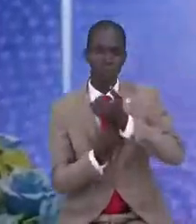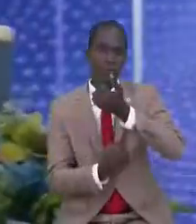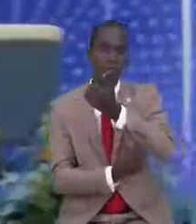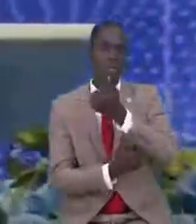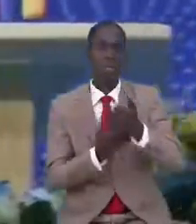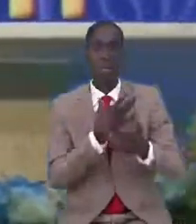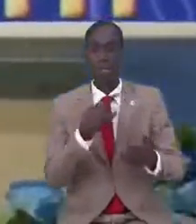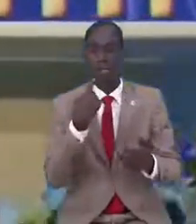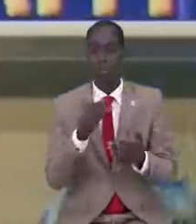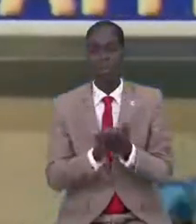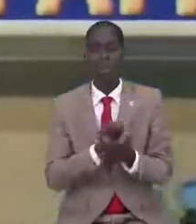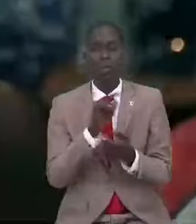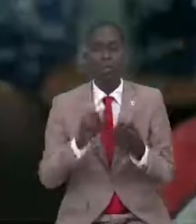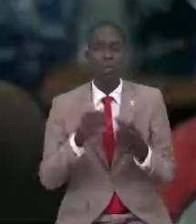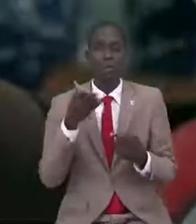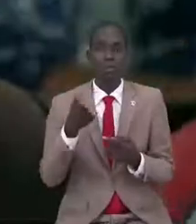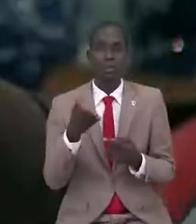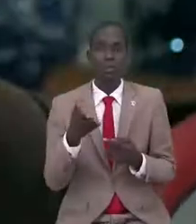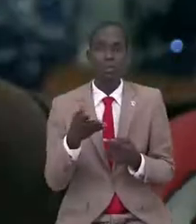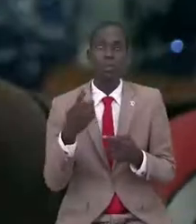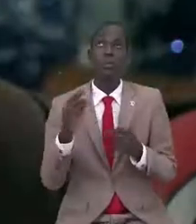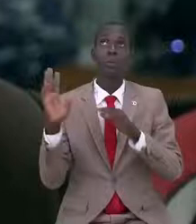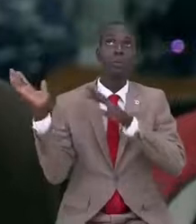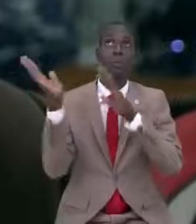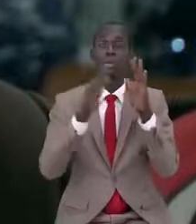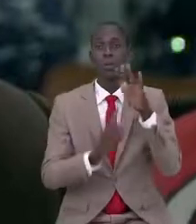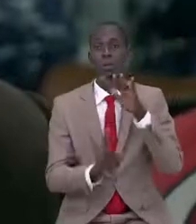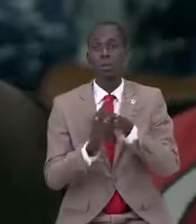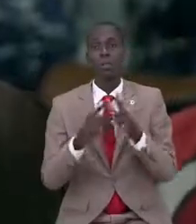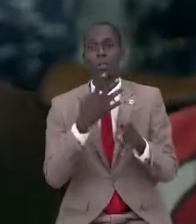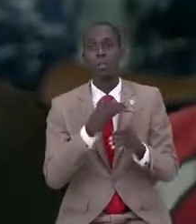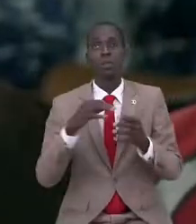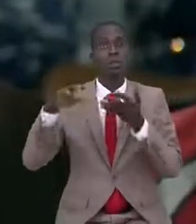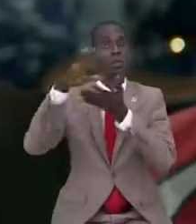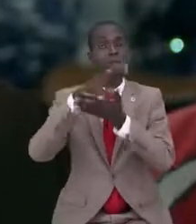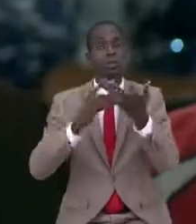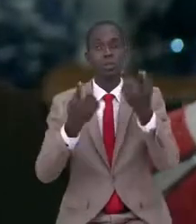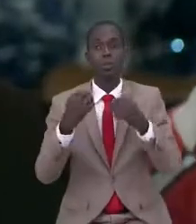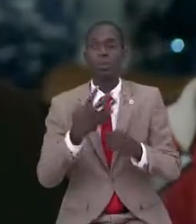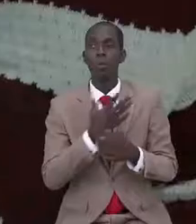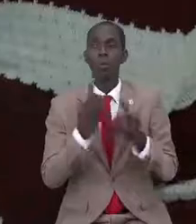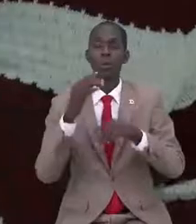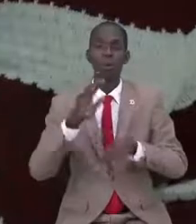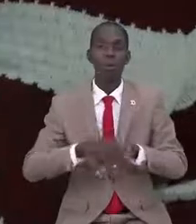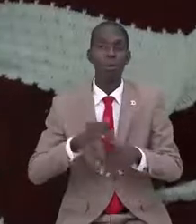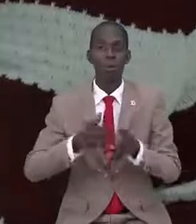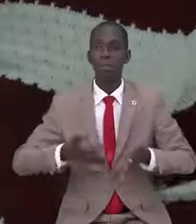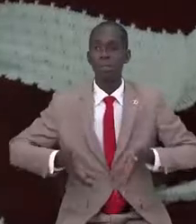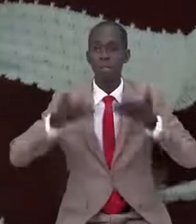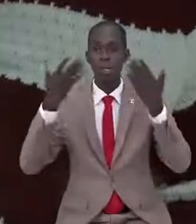fondement. Les vents vont venir, les orages viendront et les torrents